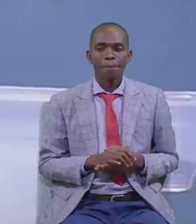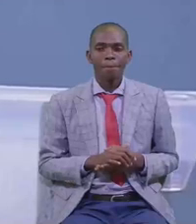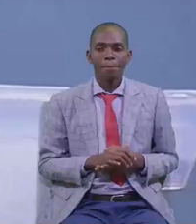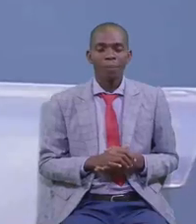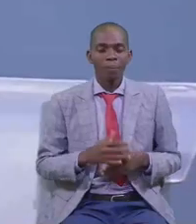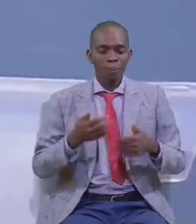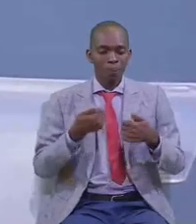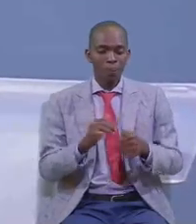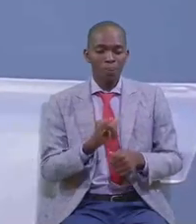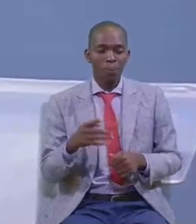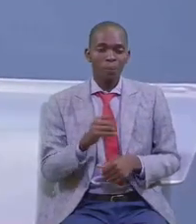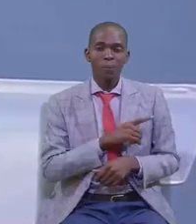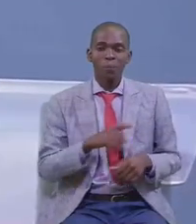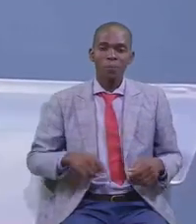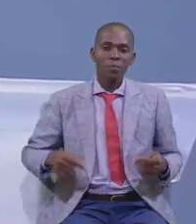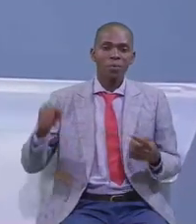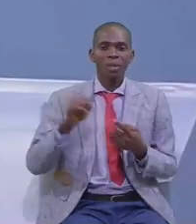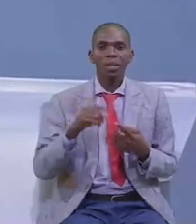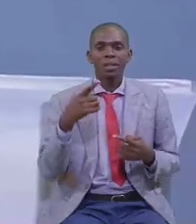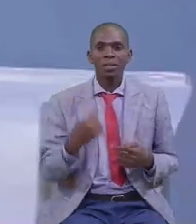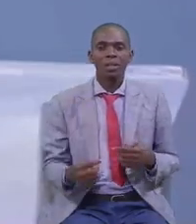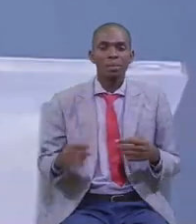Suivre le Seigneur jusqu'au jour parfait.